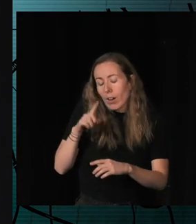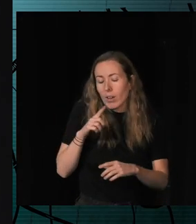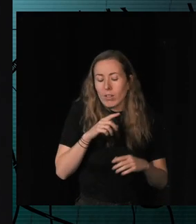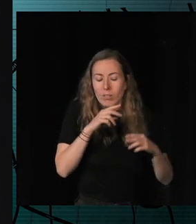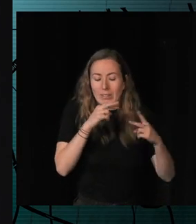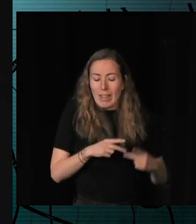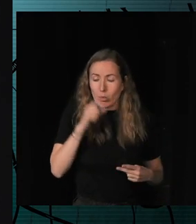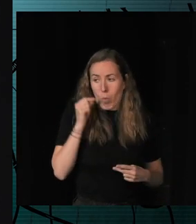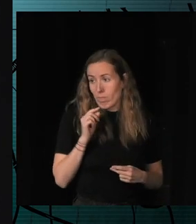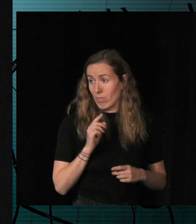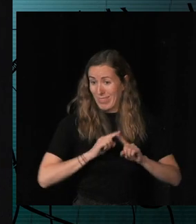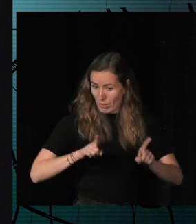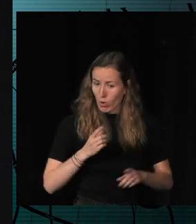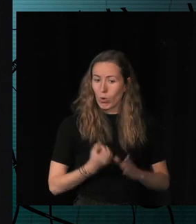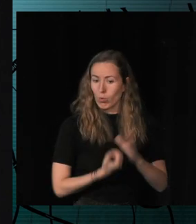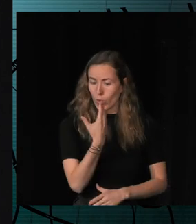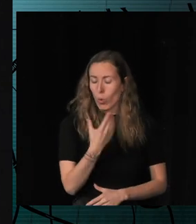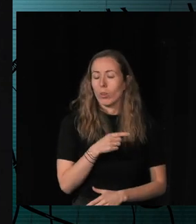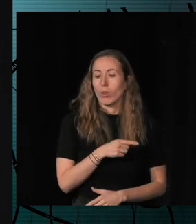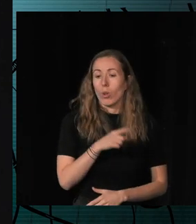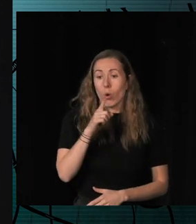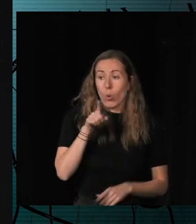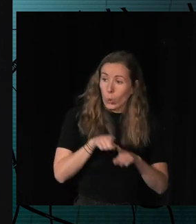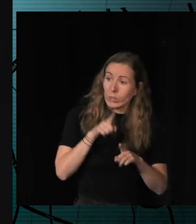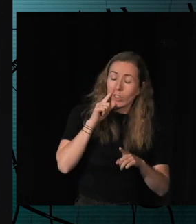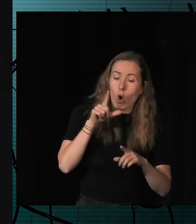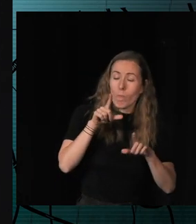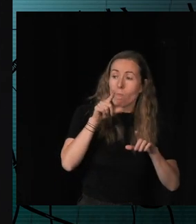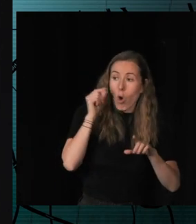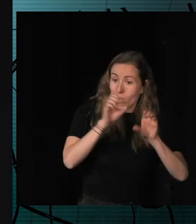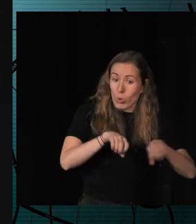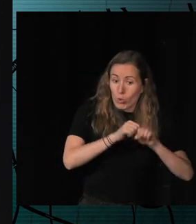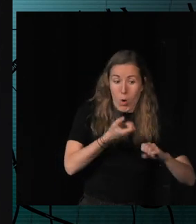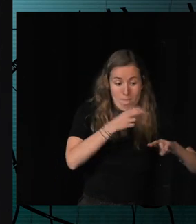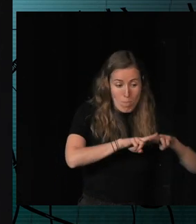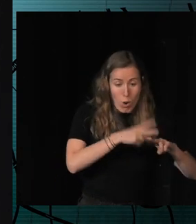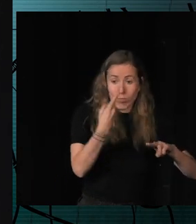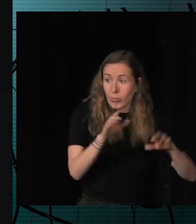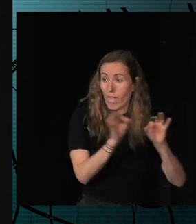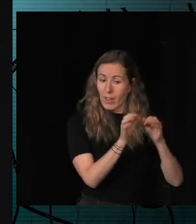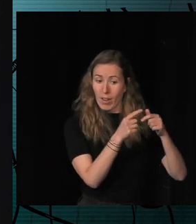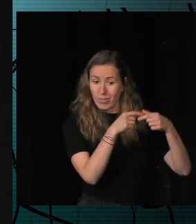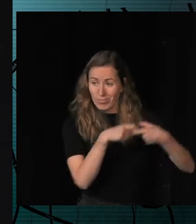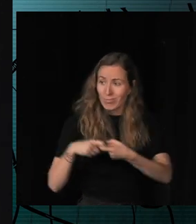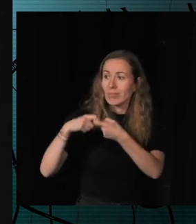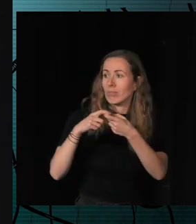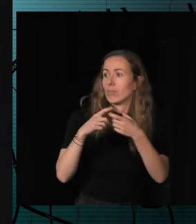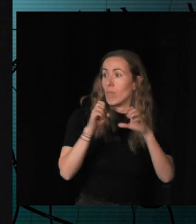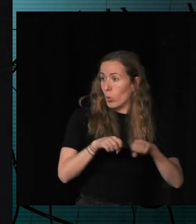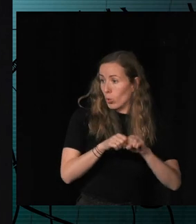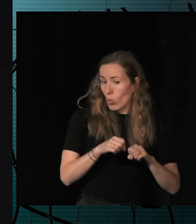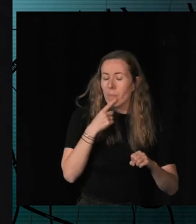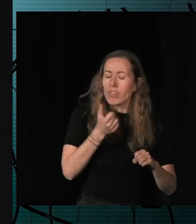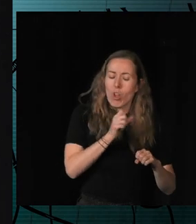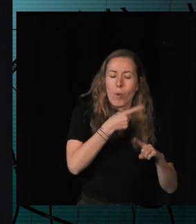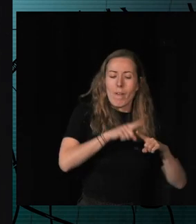fois euh c'est Samuel Adidas qui est décédé depuis donc là c'est Victor Adidas son frère qui qui a la production qui était déjà à la